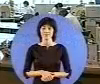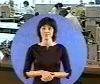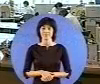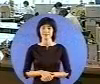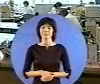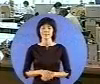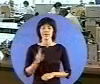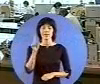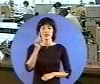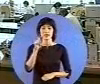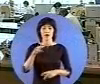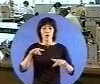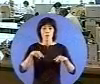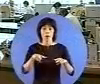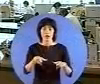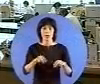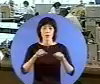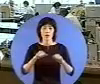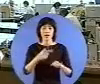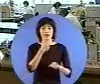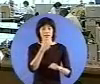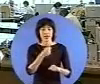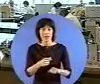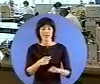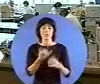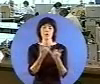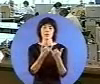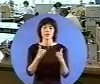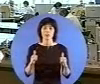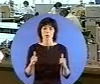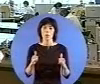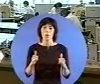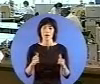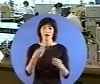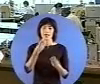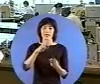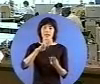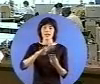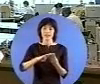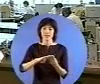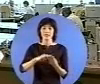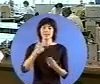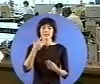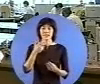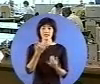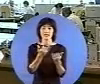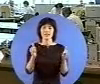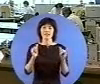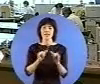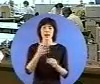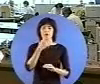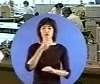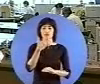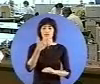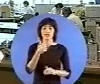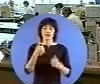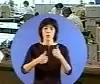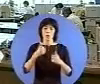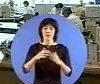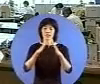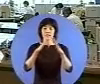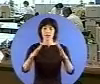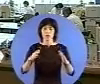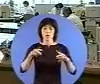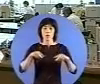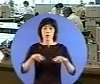さて、何かボランティアをしてみたいという人、ここ三田市社会福祉協議会ボランティア活動センターに来